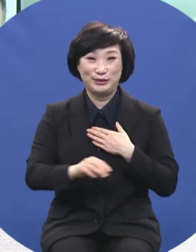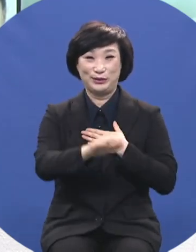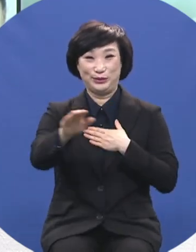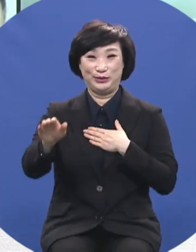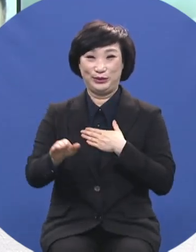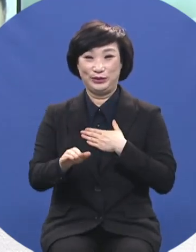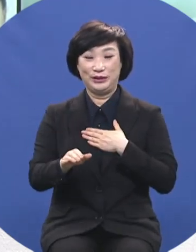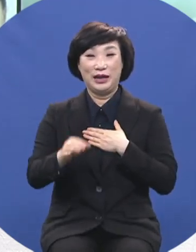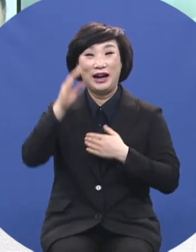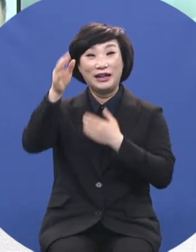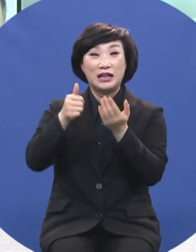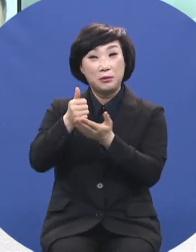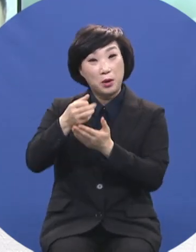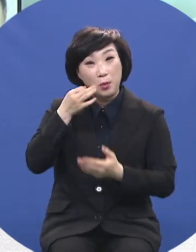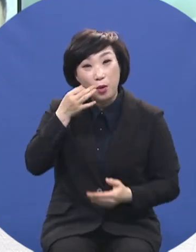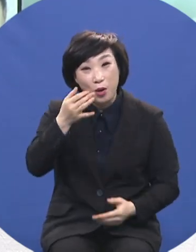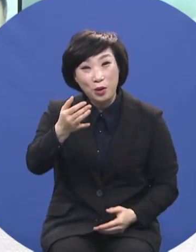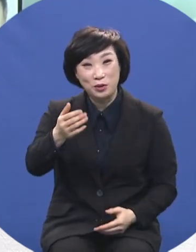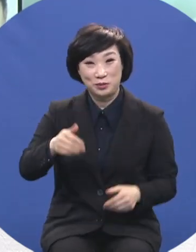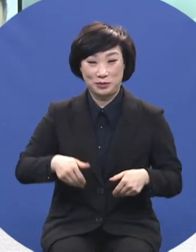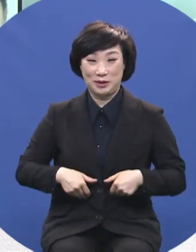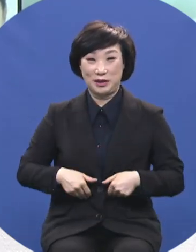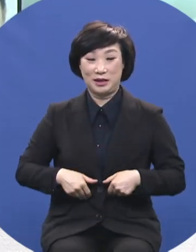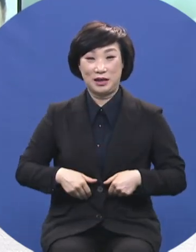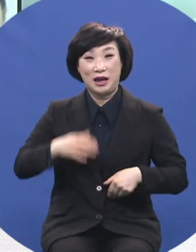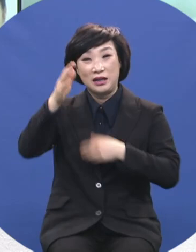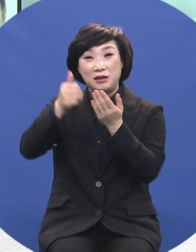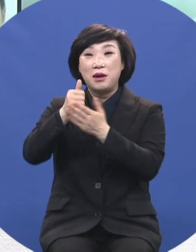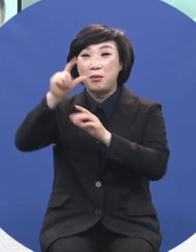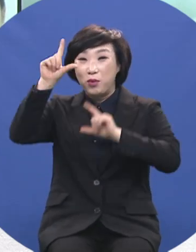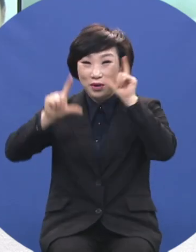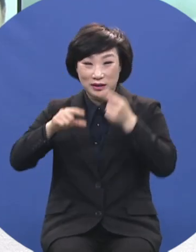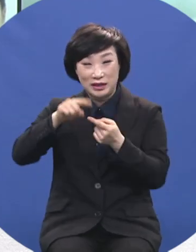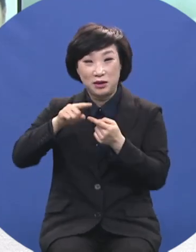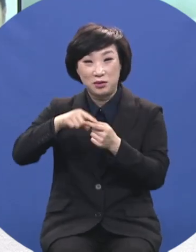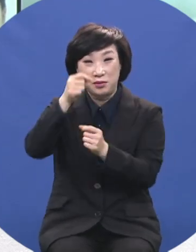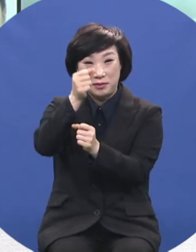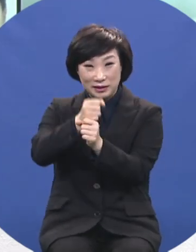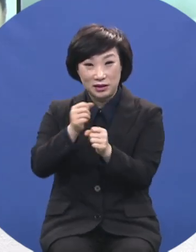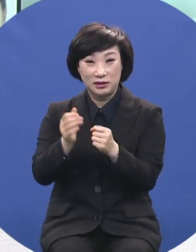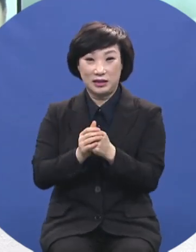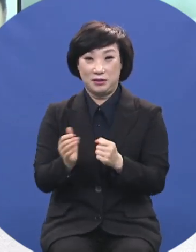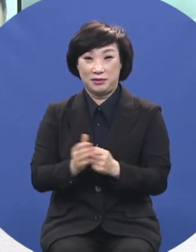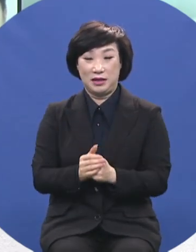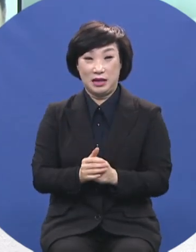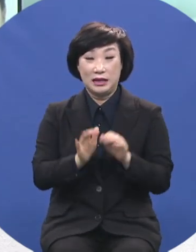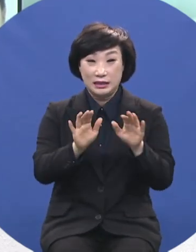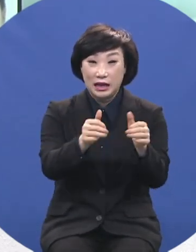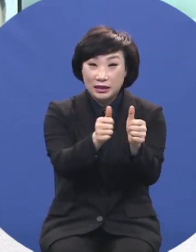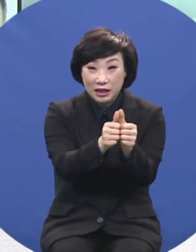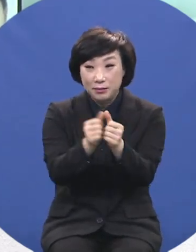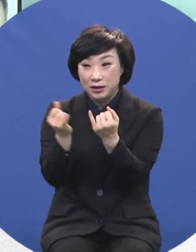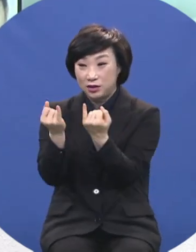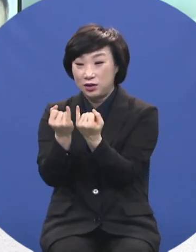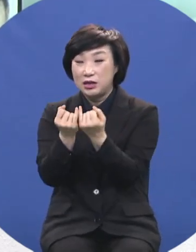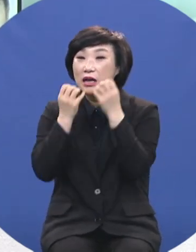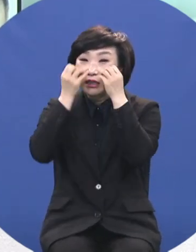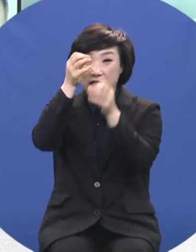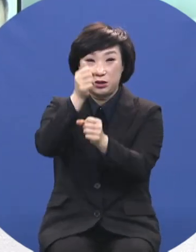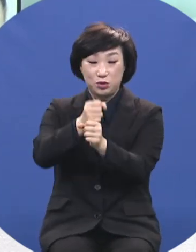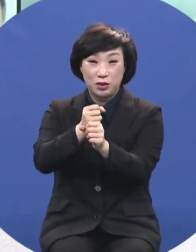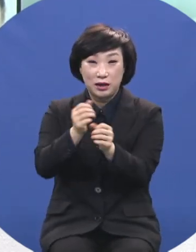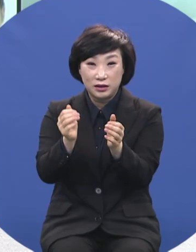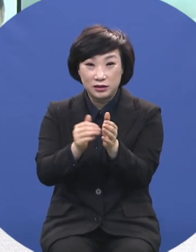통해서 하나님을 보여줘라. 형상은 형상대로 만들었기 때문에 남자와 여자를